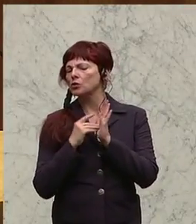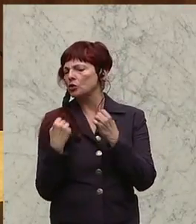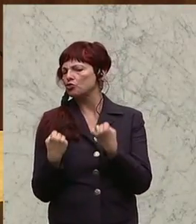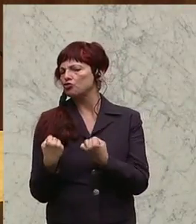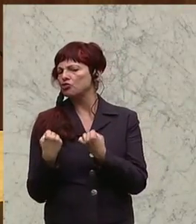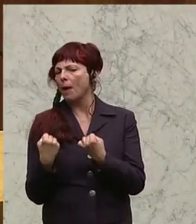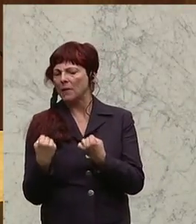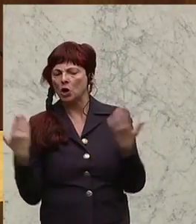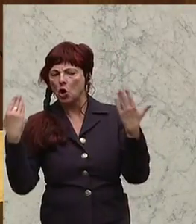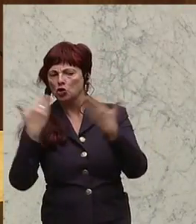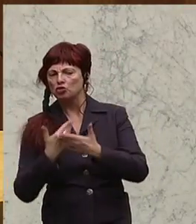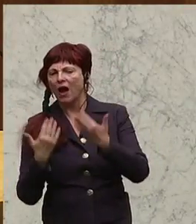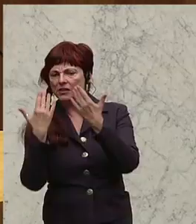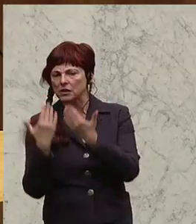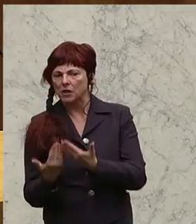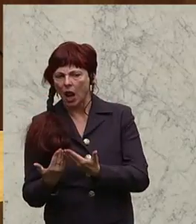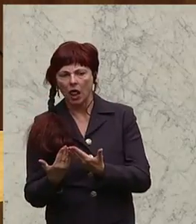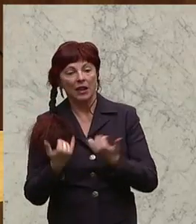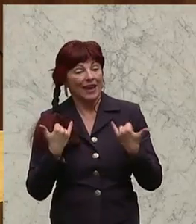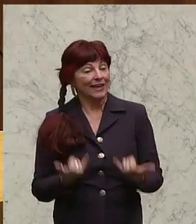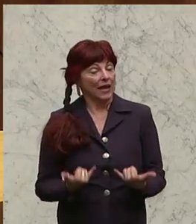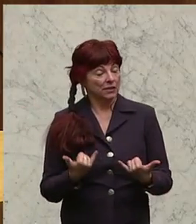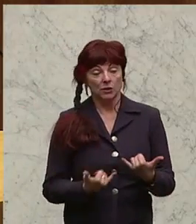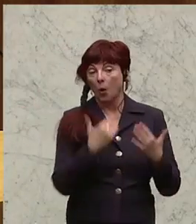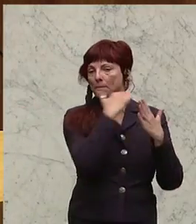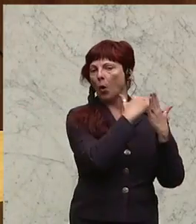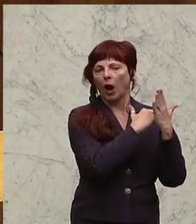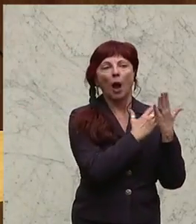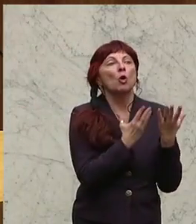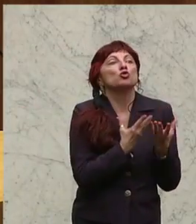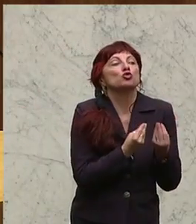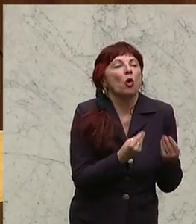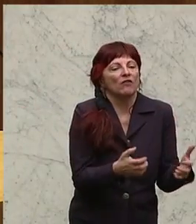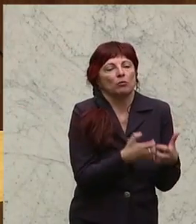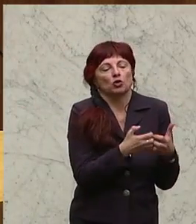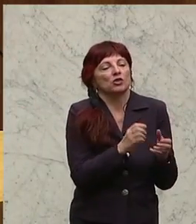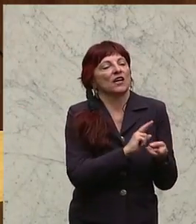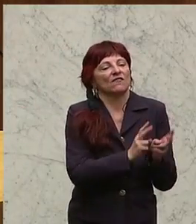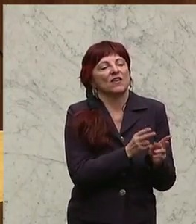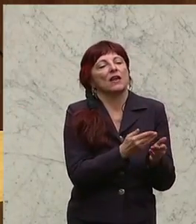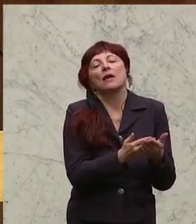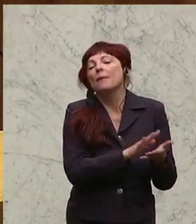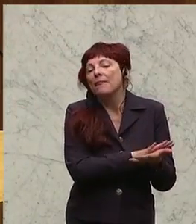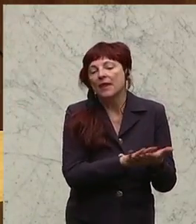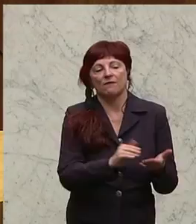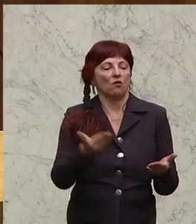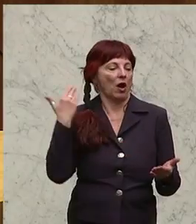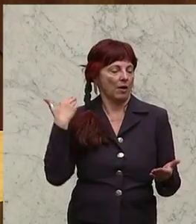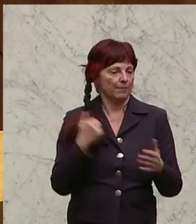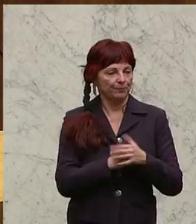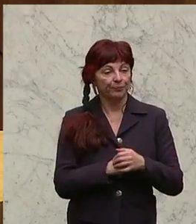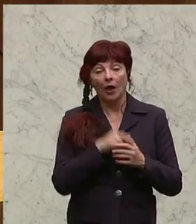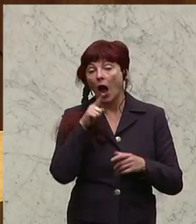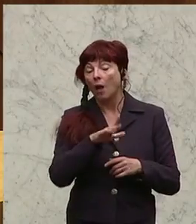viel Programm produziert wie zu dieser Zeit. Doch die zentrale Frage, die sich mir stellt,